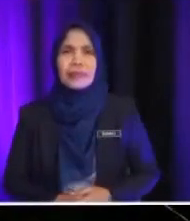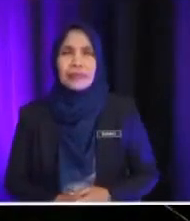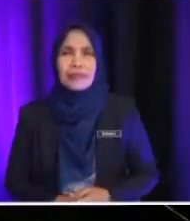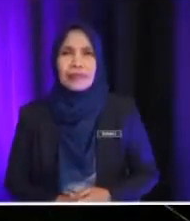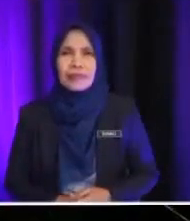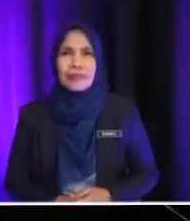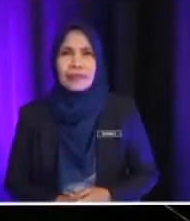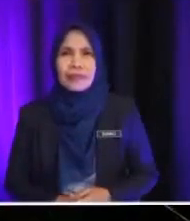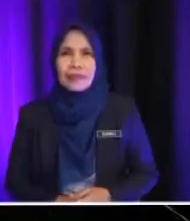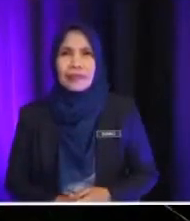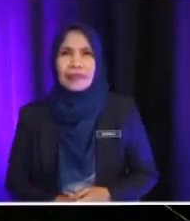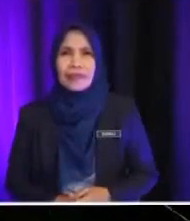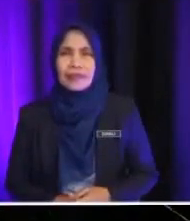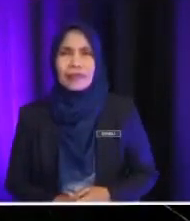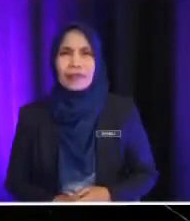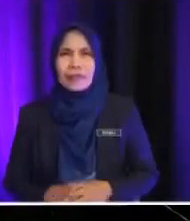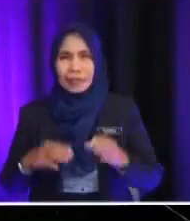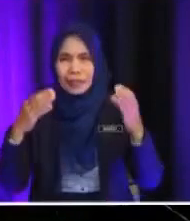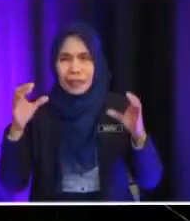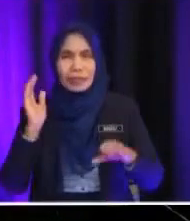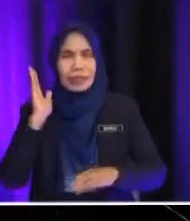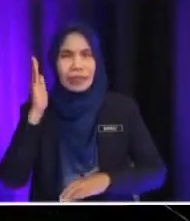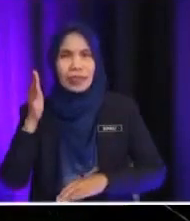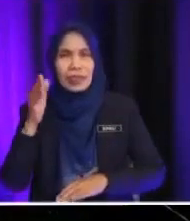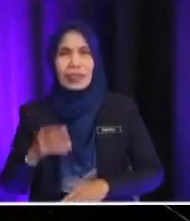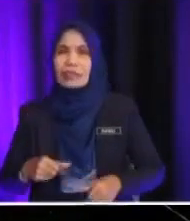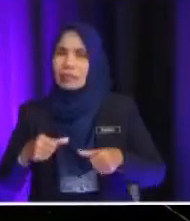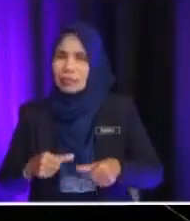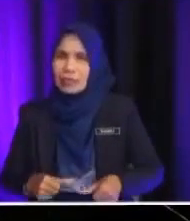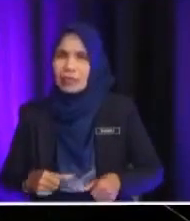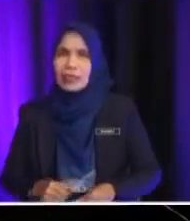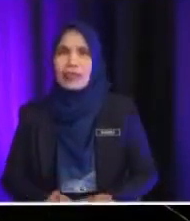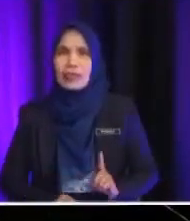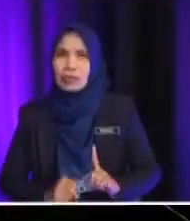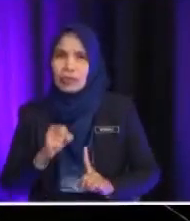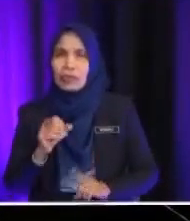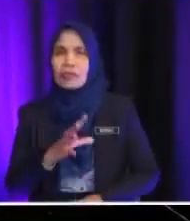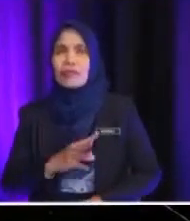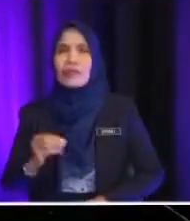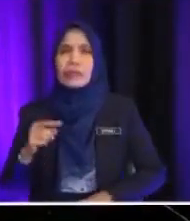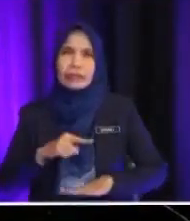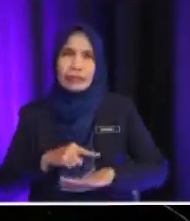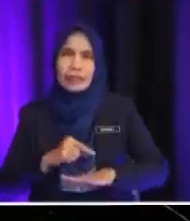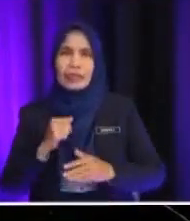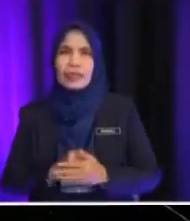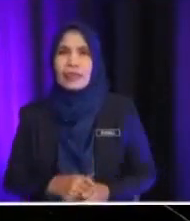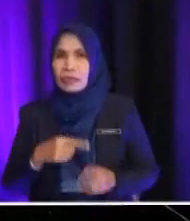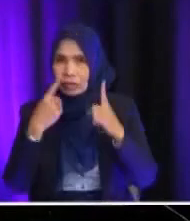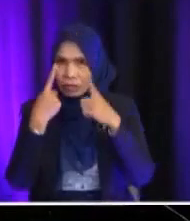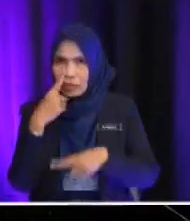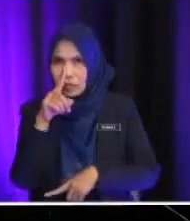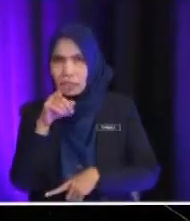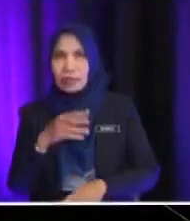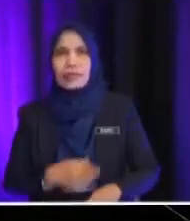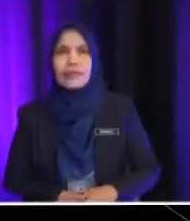Cikgu akan Setkan suhu dan juga masa Ya, betul. Untuk kita memanggang ayam kita ya murid-murid. Okey, suhu yang kita